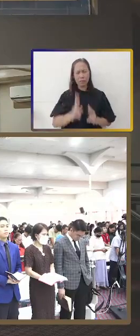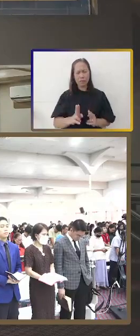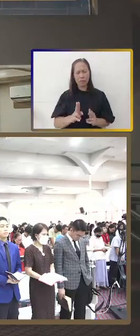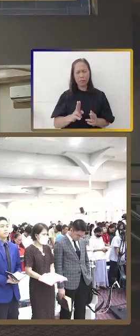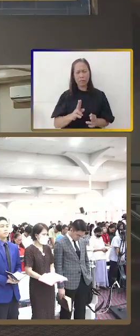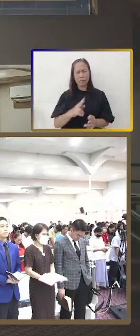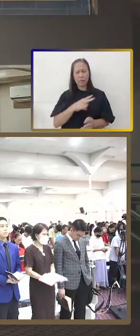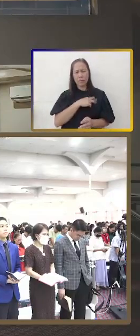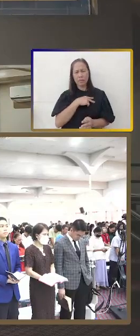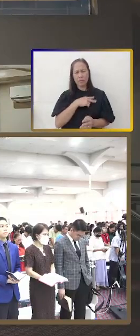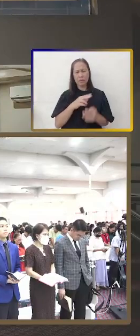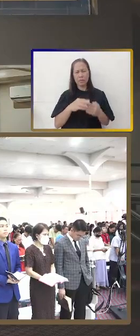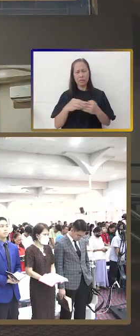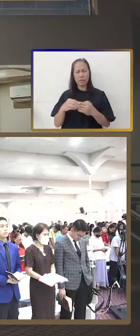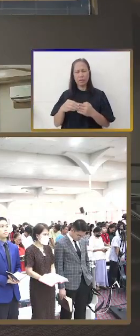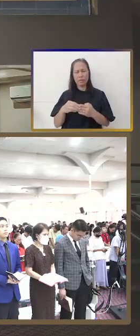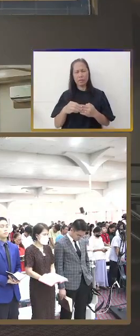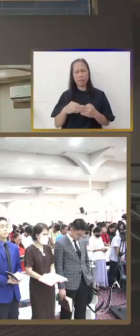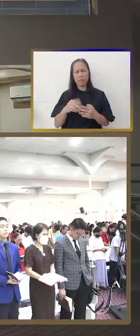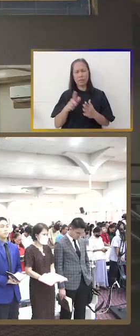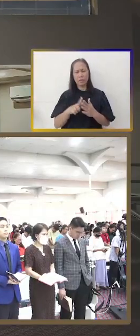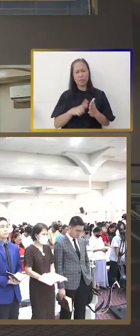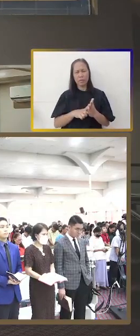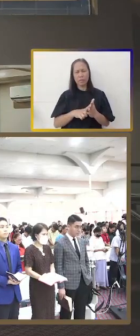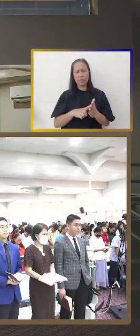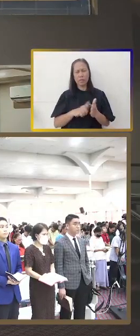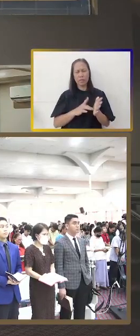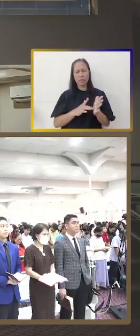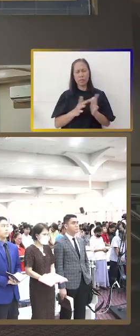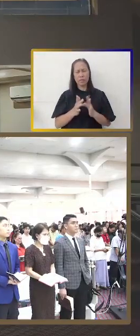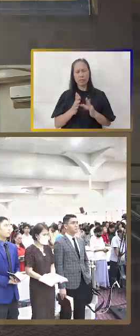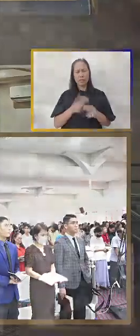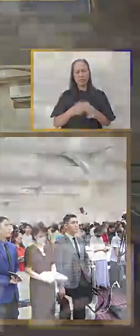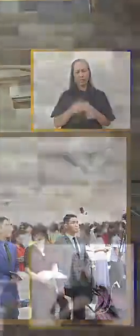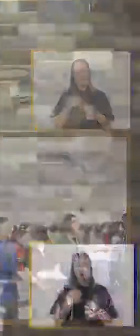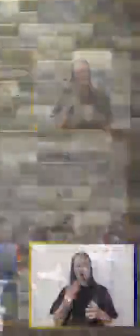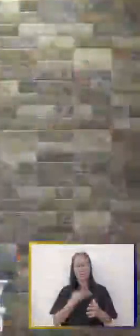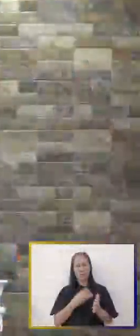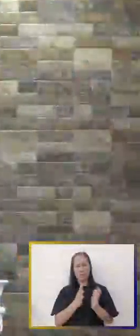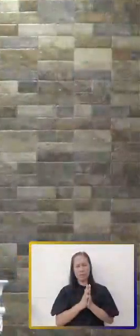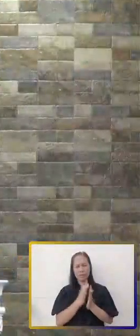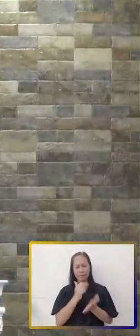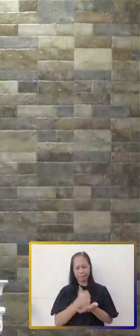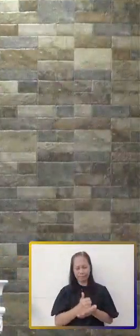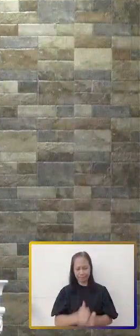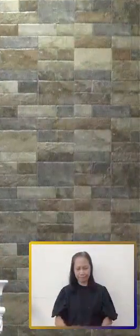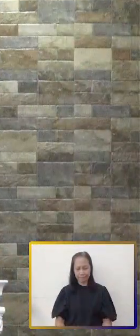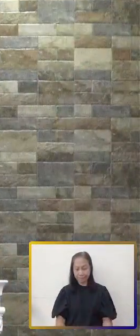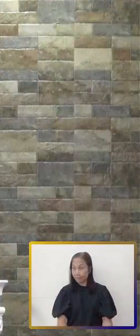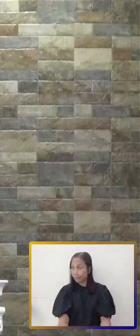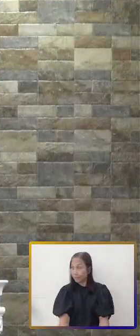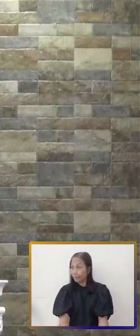gu us on sundayo Jesus Amen All right please be